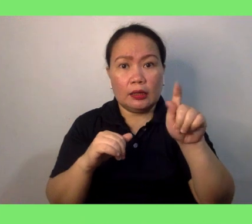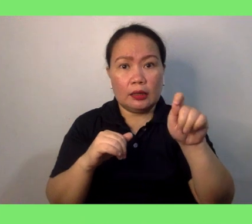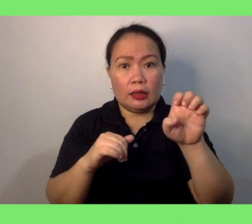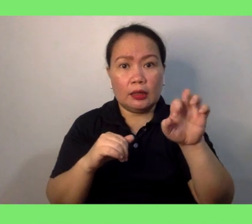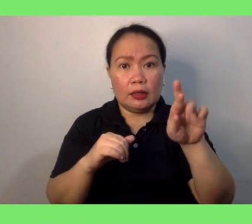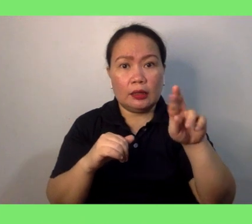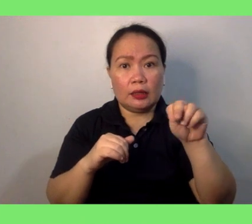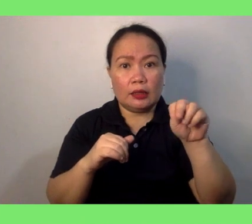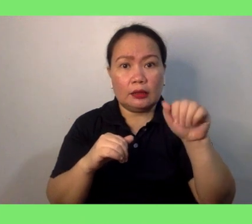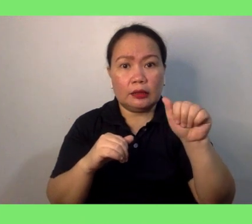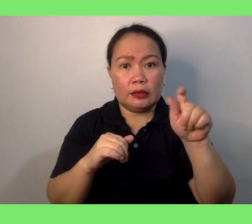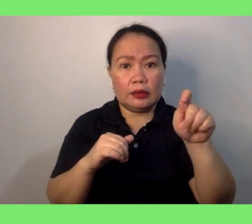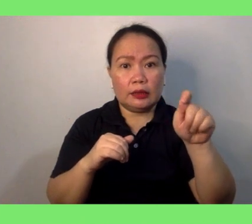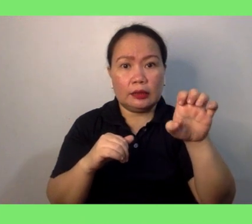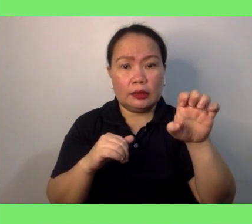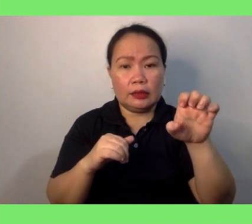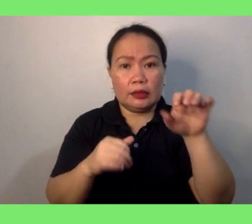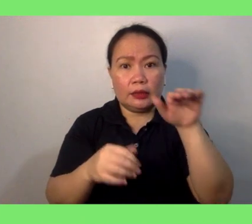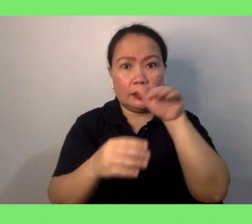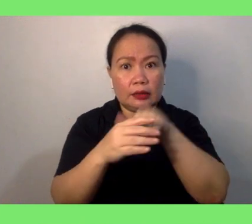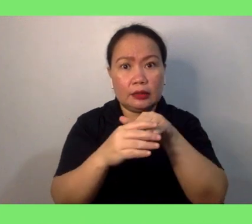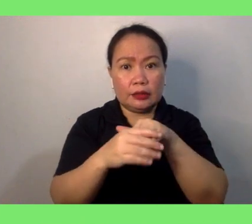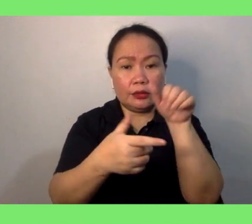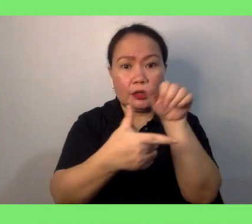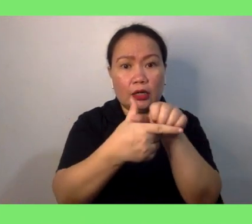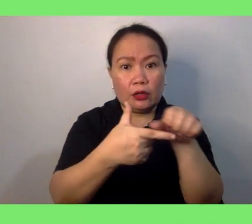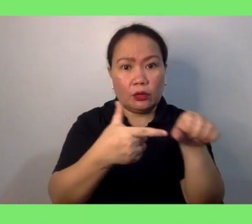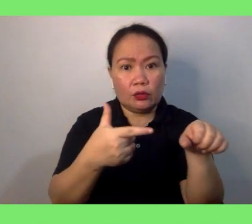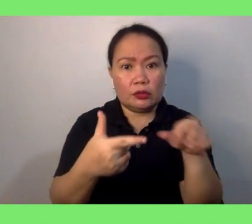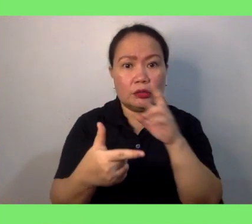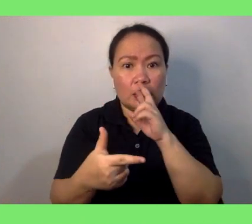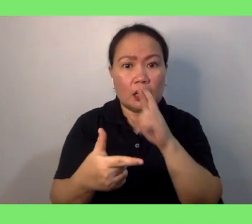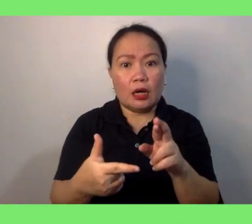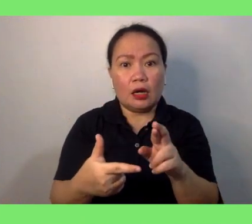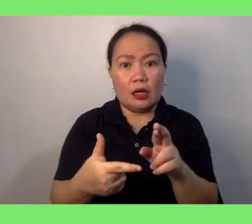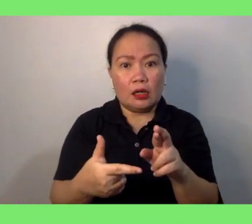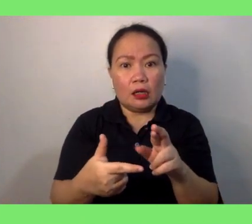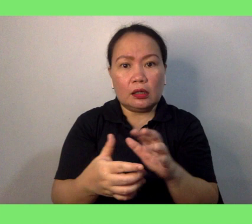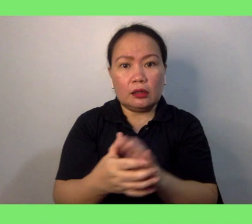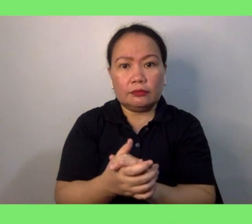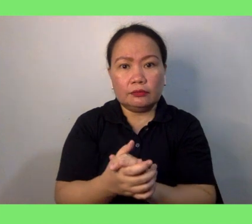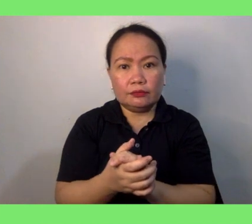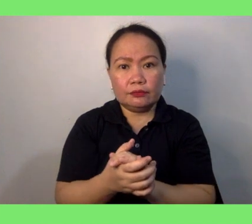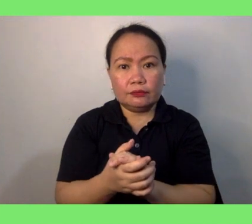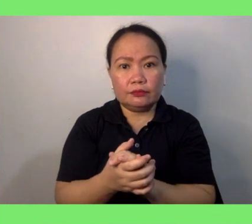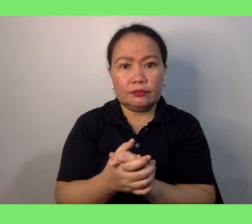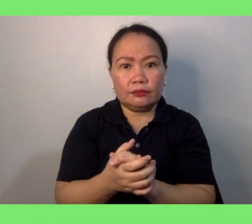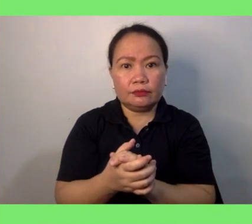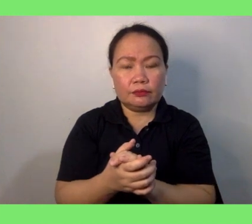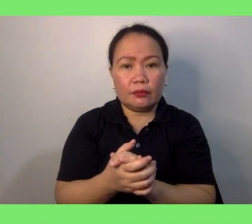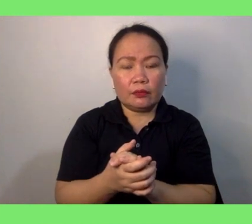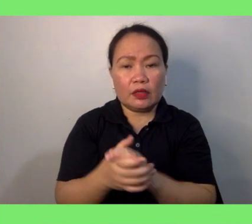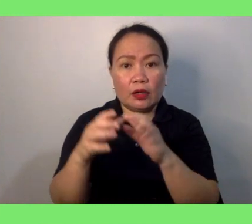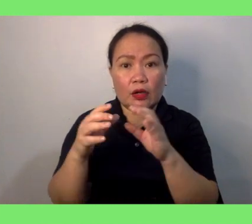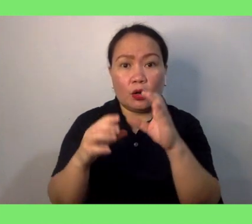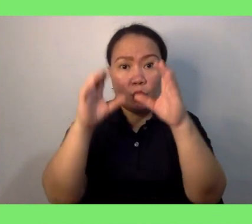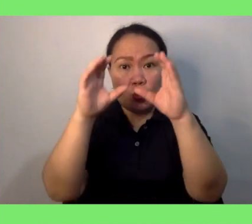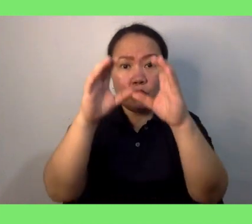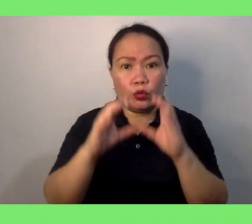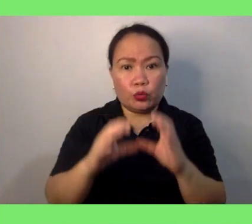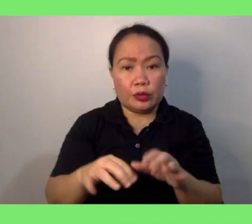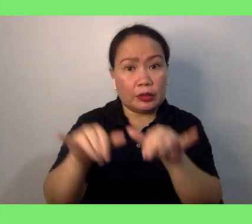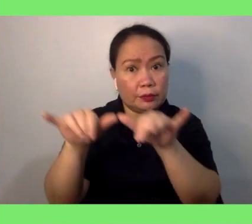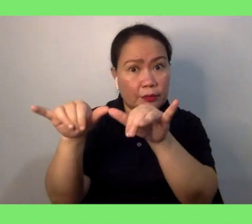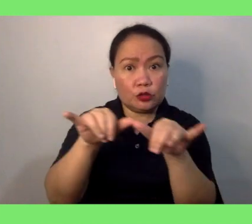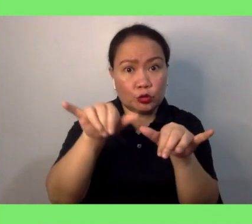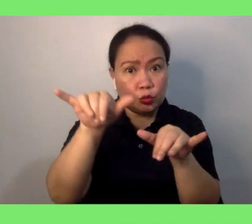concept. Alternate interior angles are congruent. So, ibig sabihin, yung measure ni